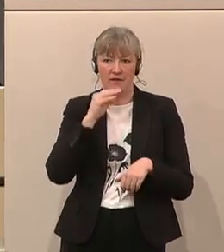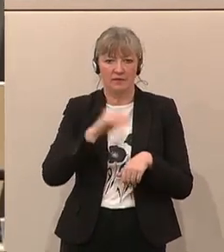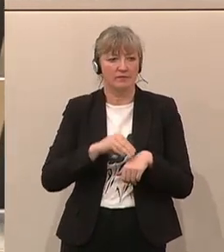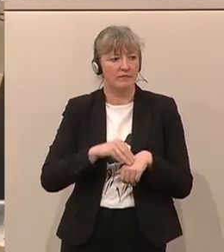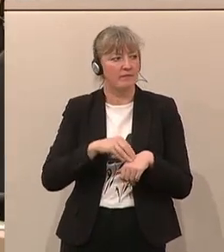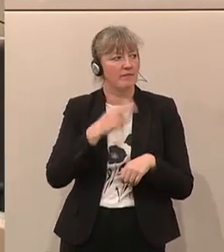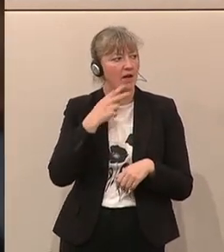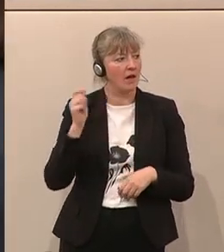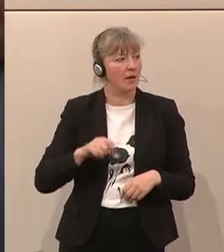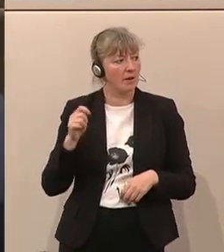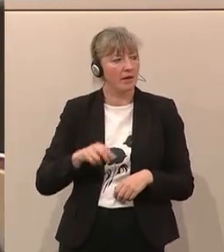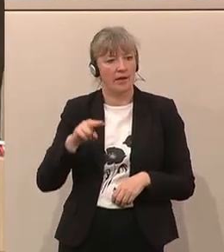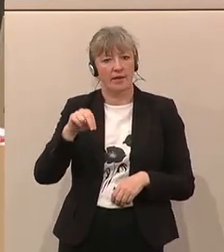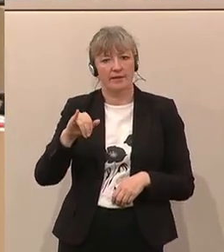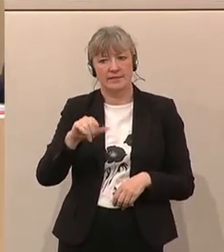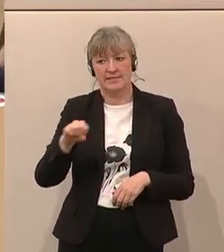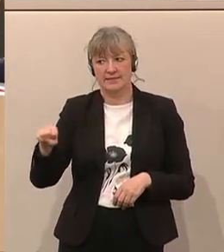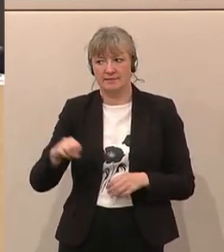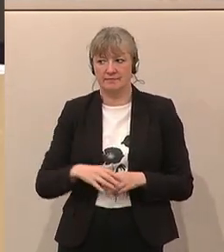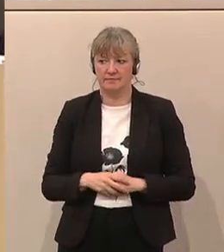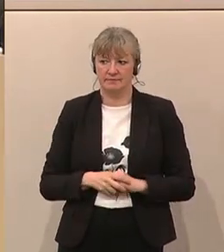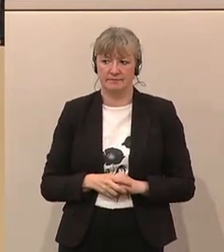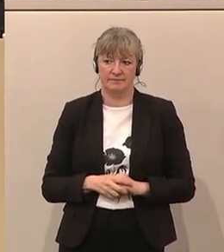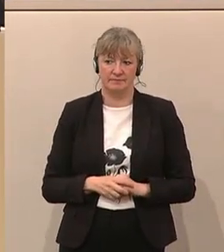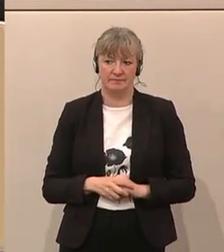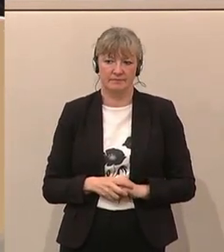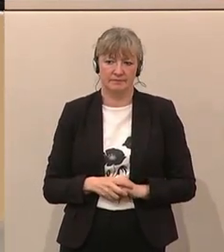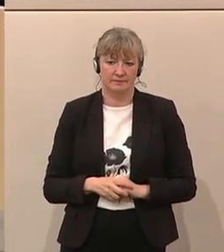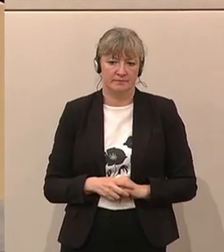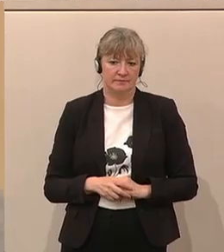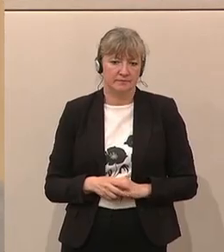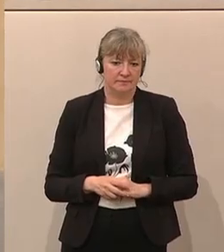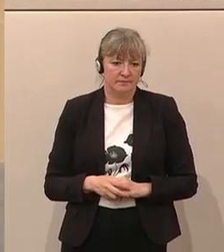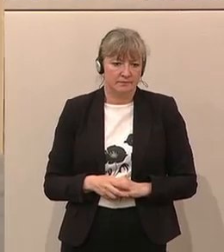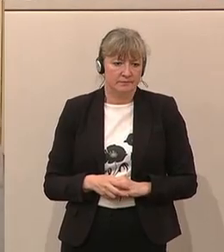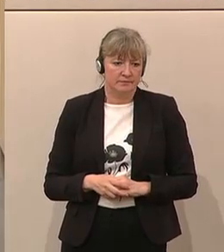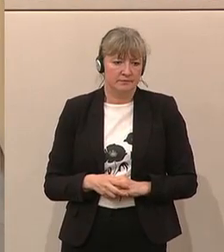Die FPÖ habe in der CETA-Frage ihre Wähler verraten, so Cornelia Ecker von der SPÖ.